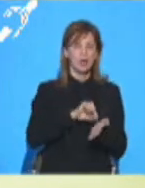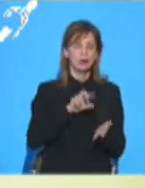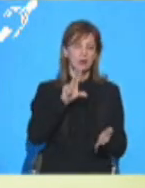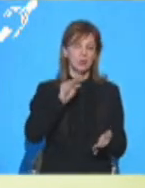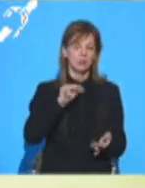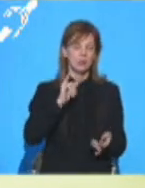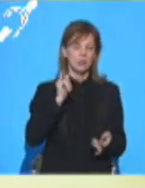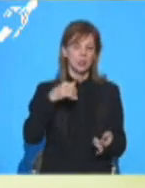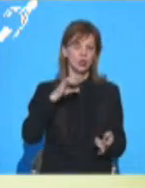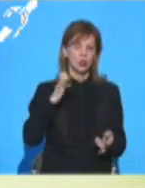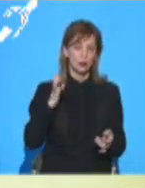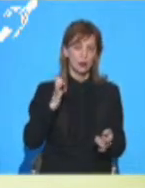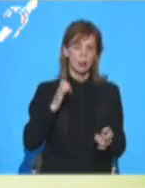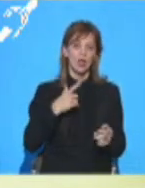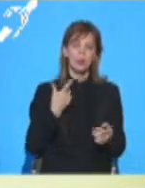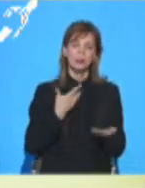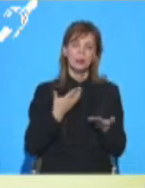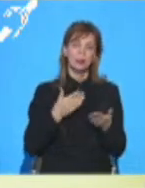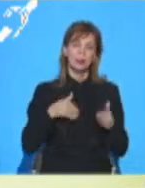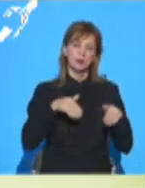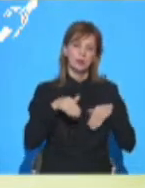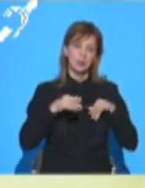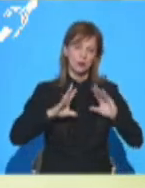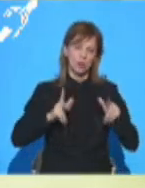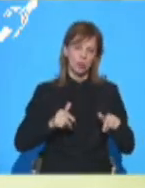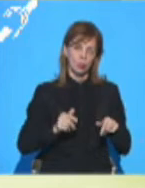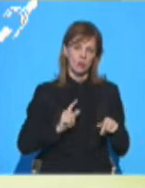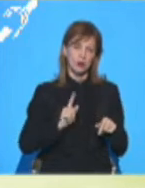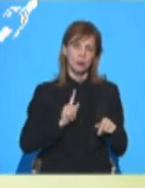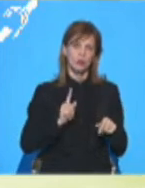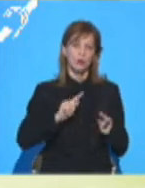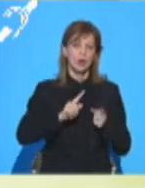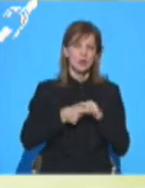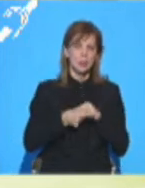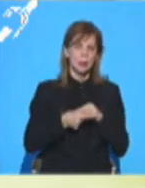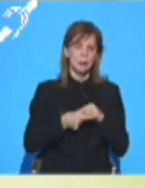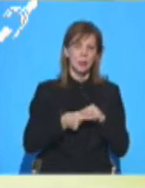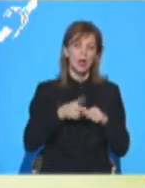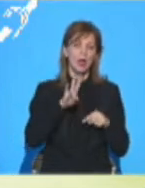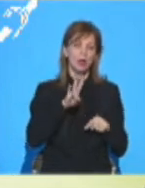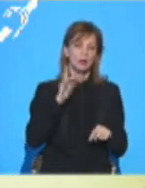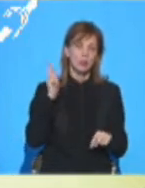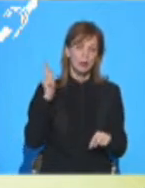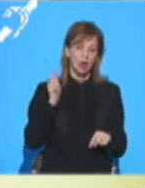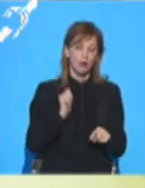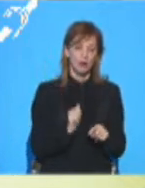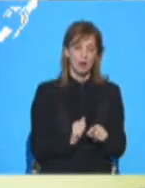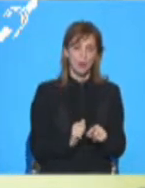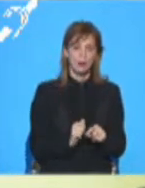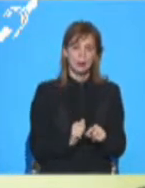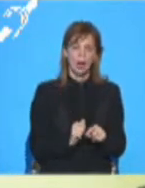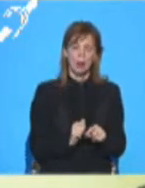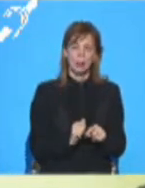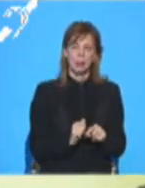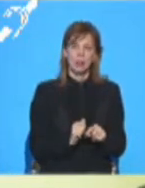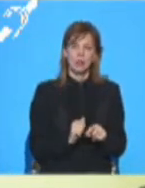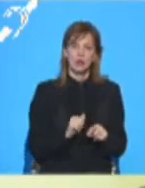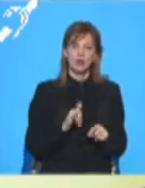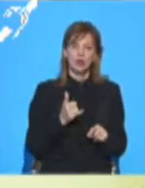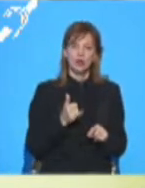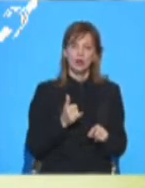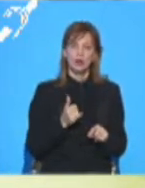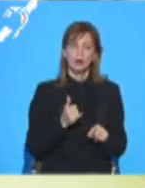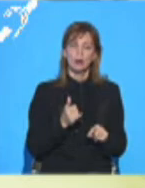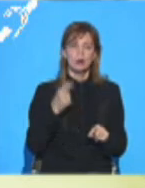încât Ministerul Agriculturii să nu mai fie dispus să facă modificări la HG din perioada implementării măsurii.